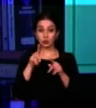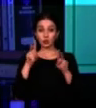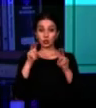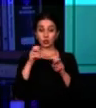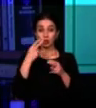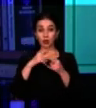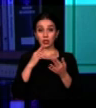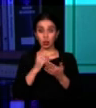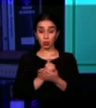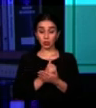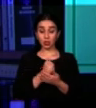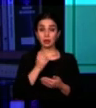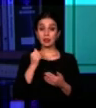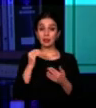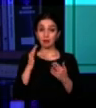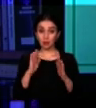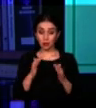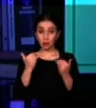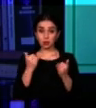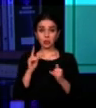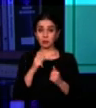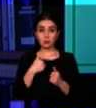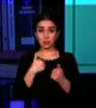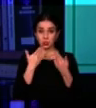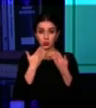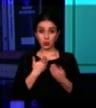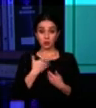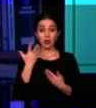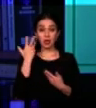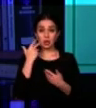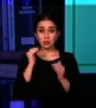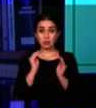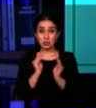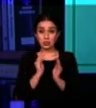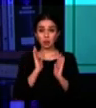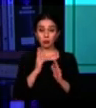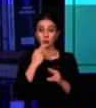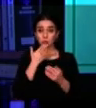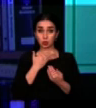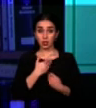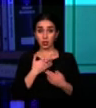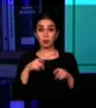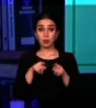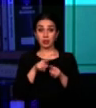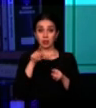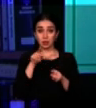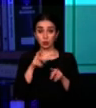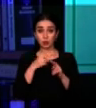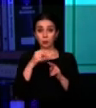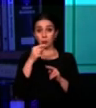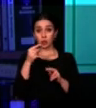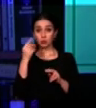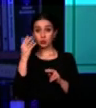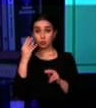топейін. Аны енді бізді нема сөрелді? Қачан кішкене болады деп сөрелі епті. Яни бұ минус